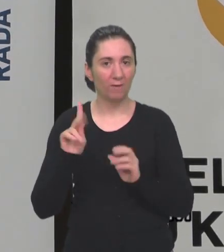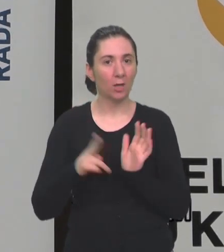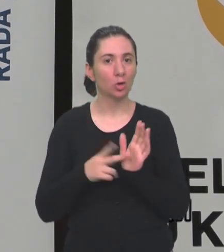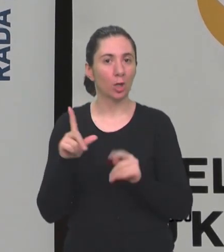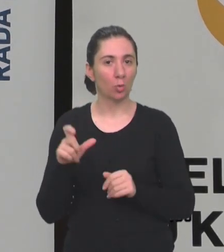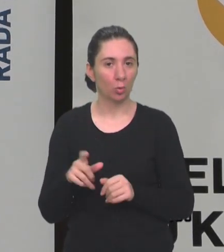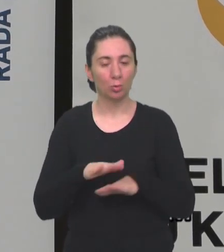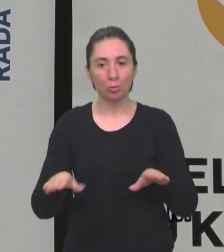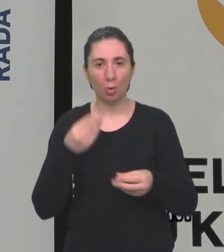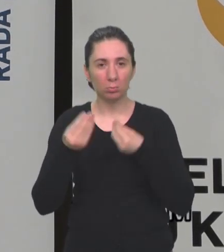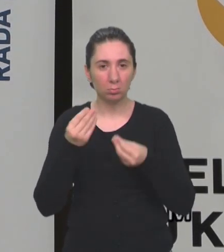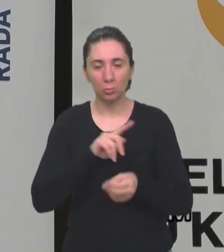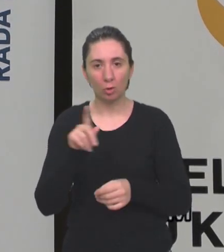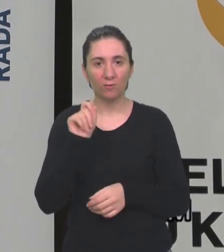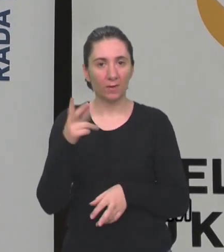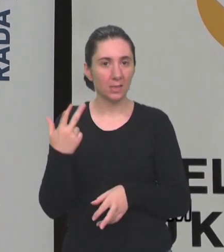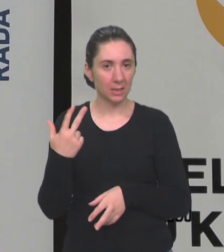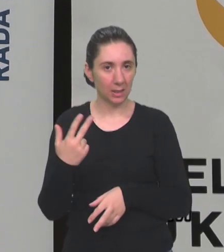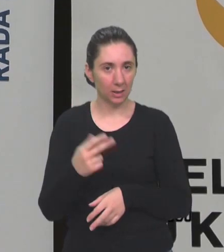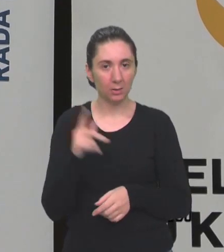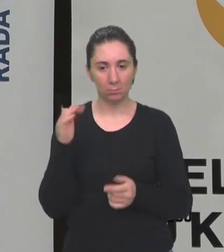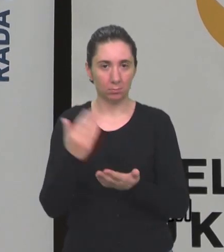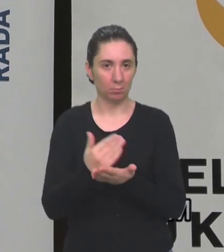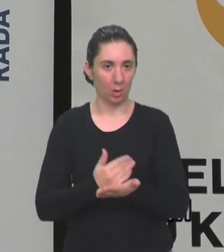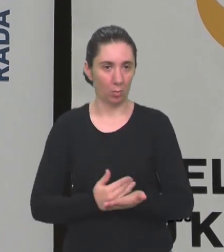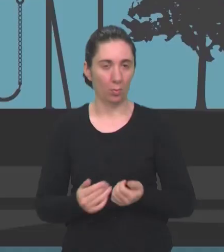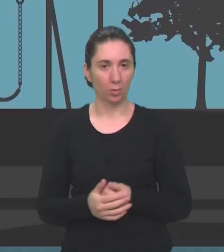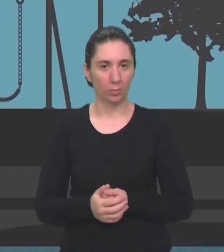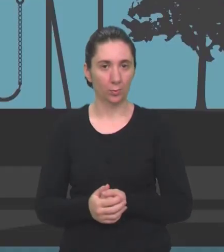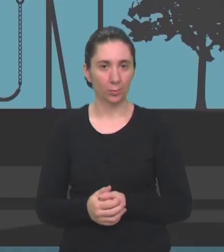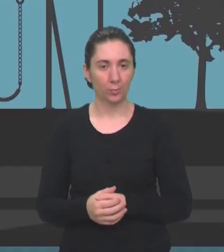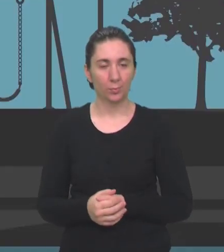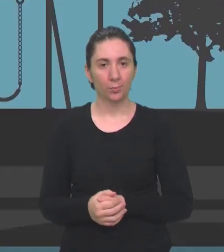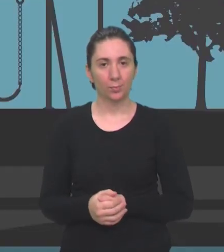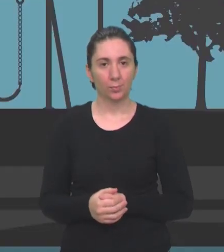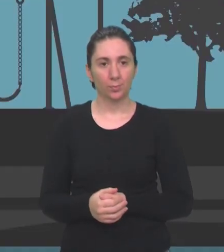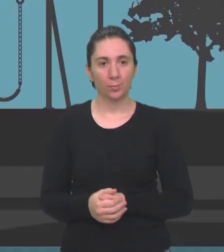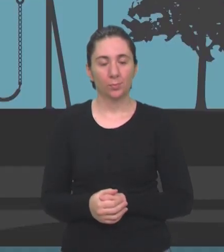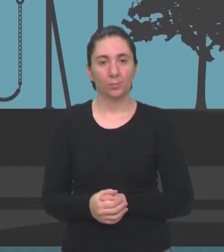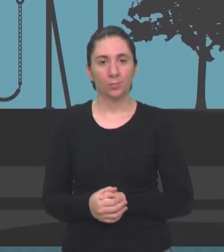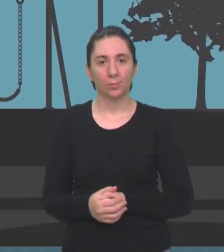Štedul. Stol je potrajao do 12.30 sati prema predviđenom programu.